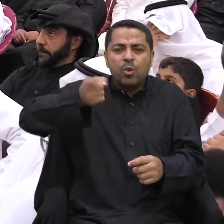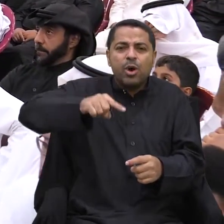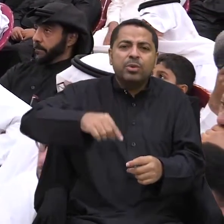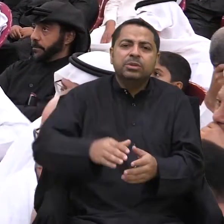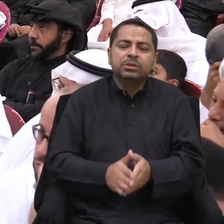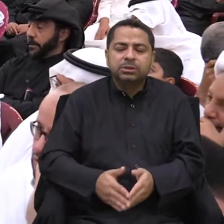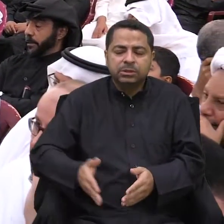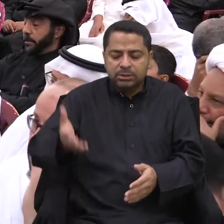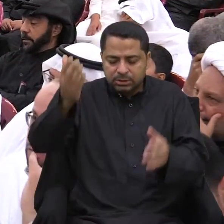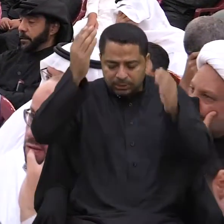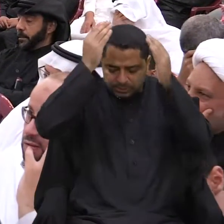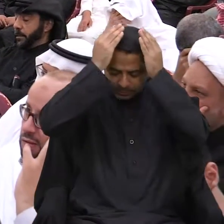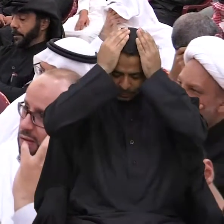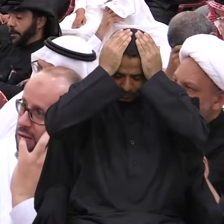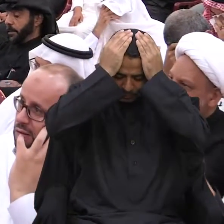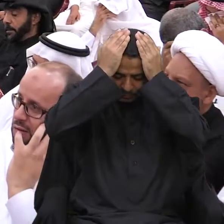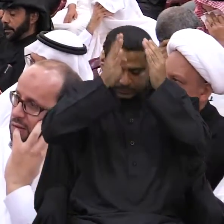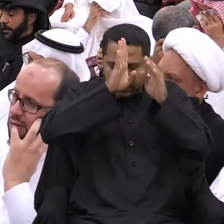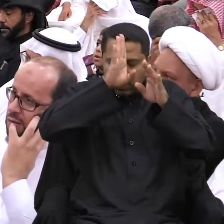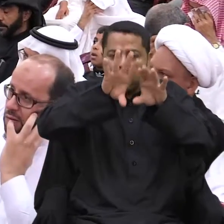حين، وحسينا